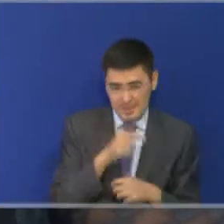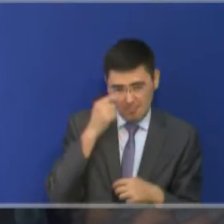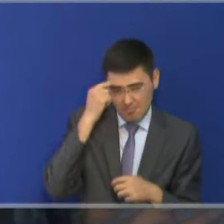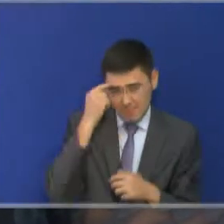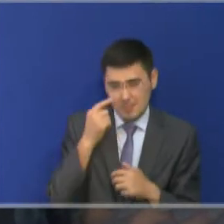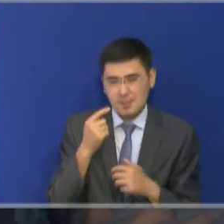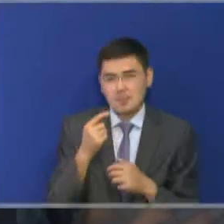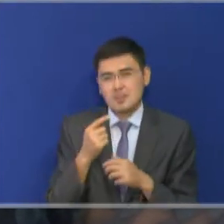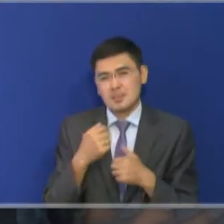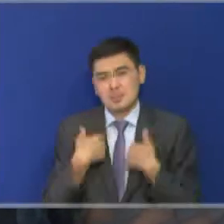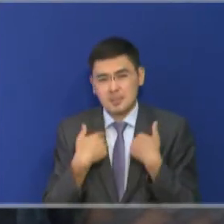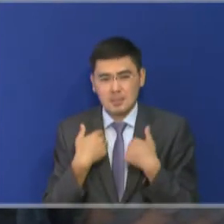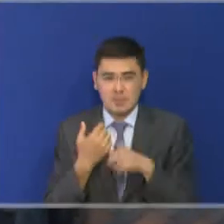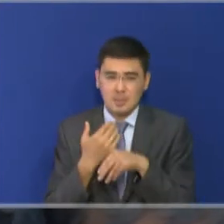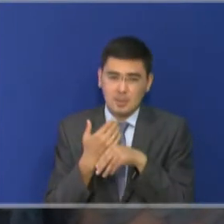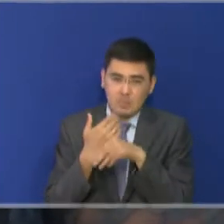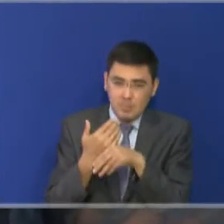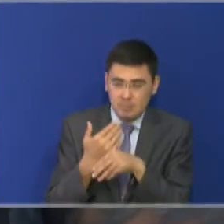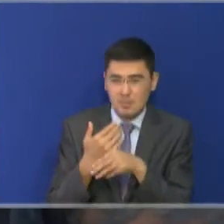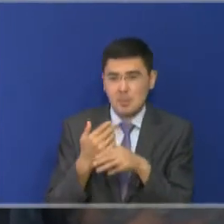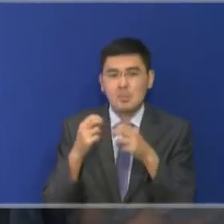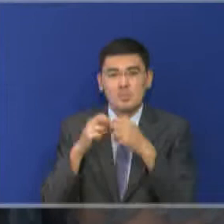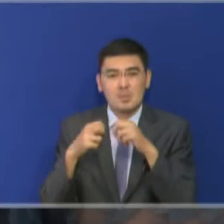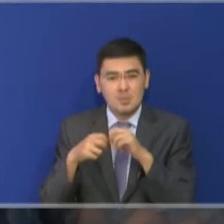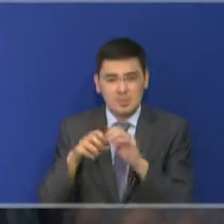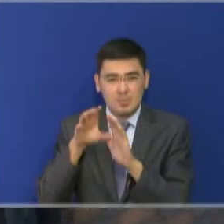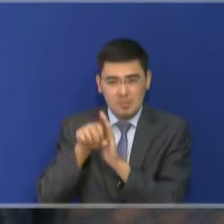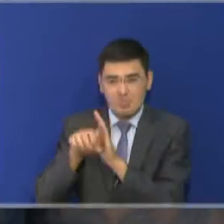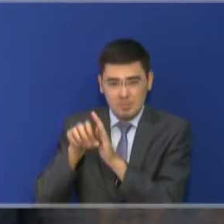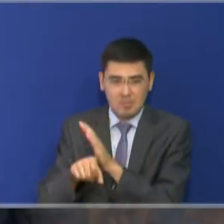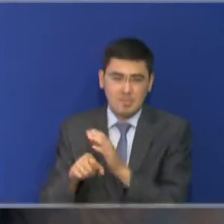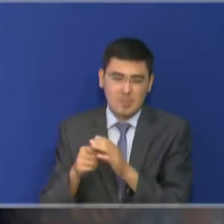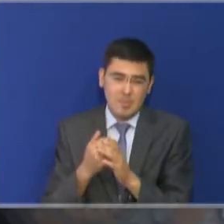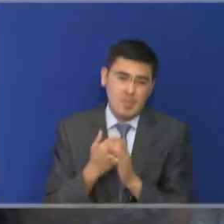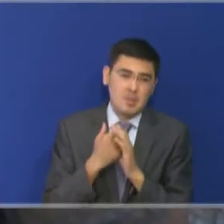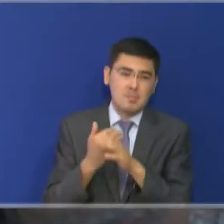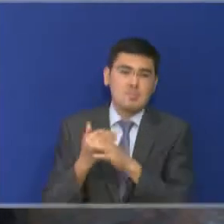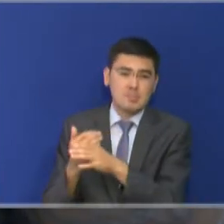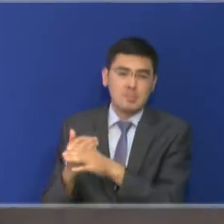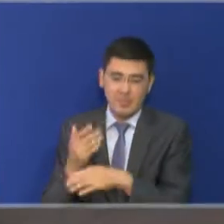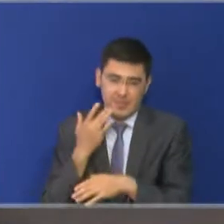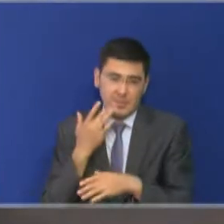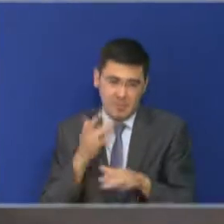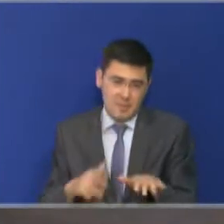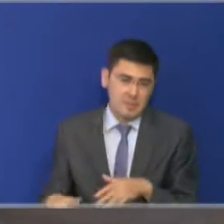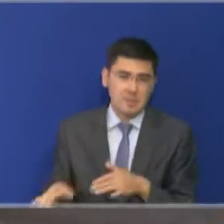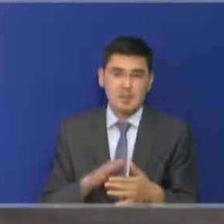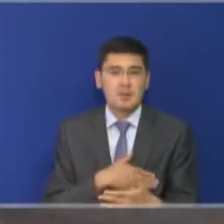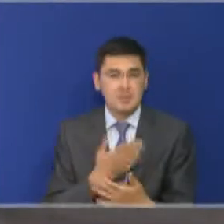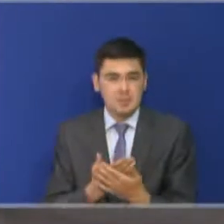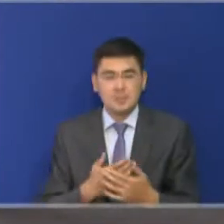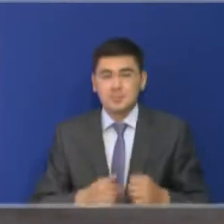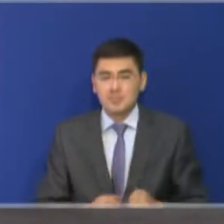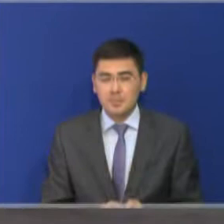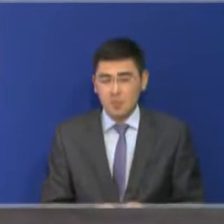мәселелерді қарап, олардың шешу жолдарын бойынша көмектесіп осындай жұмыстармен айналысады. Облыстағы